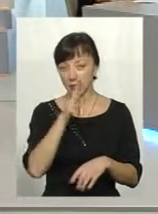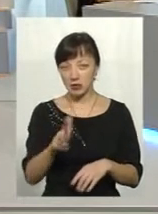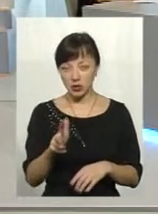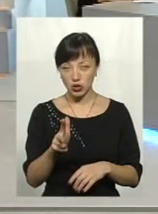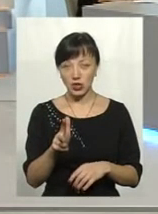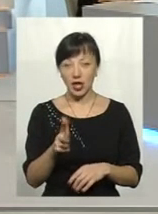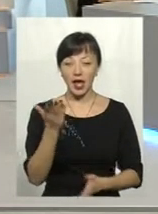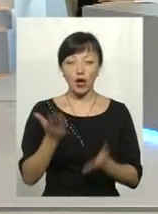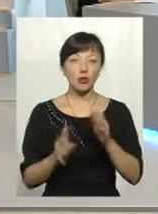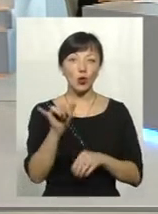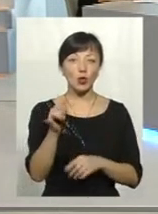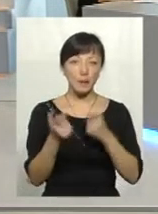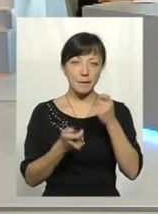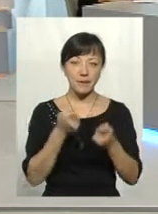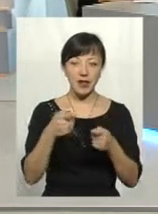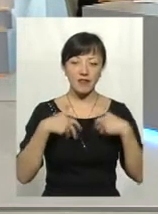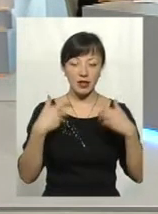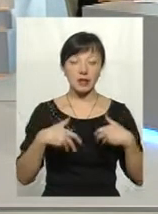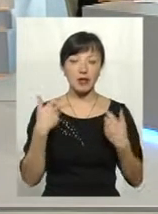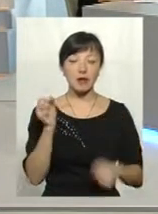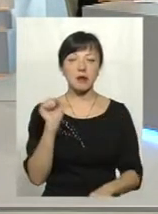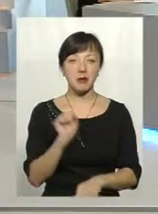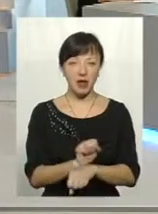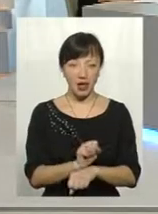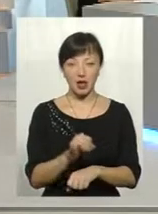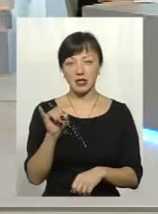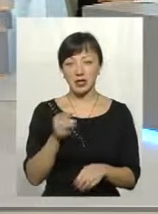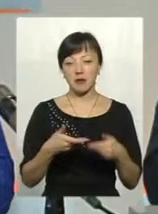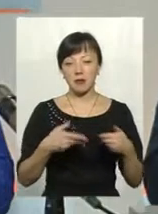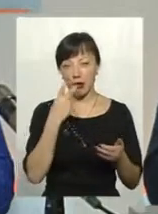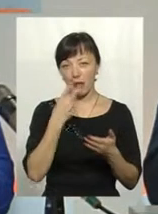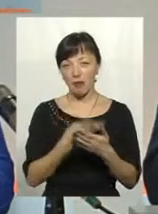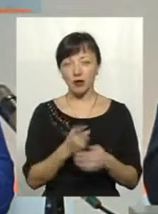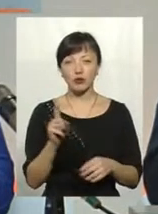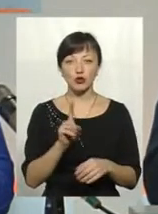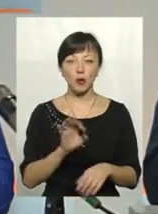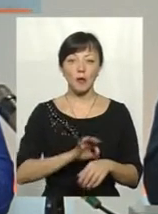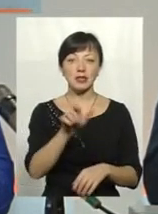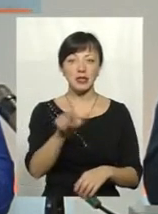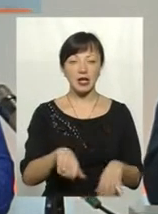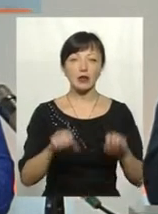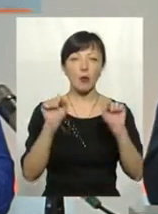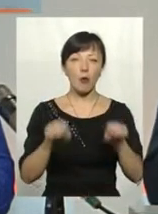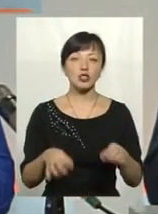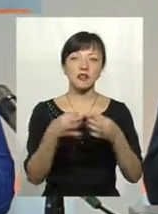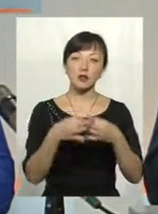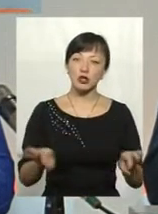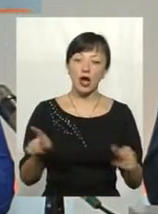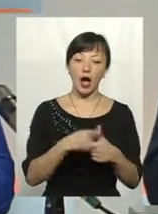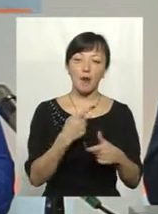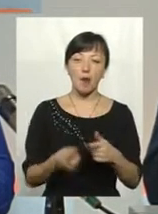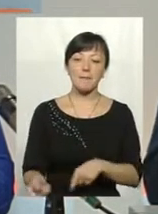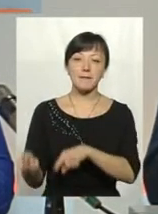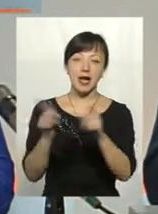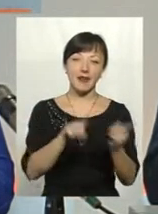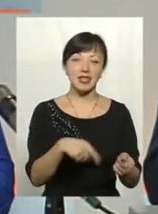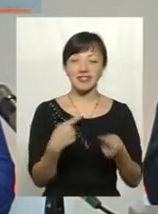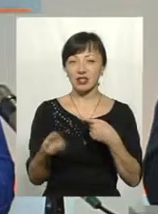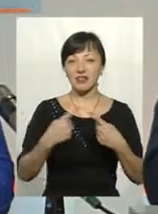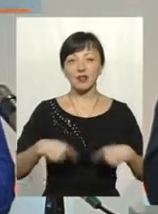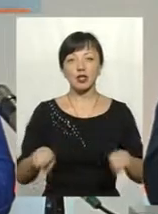лікування, якщо в них бактеріовидення припиняється, і ми бачимо, що пацієнта можна відпустити або перевести в інше відділення